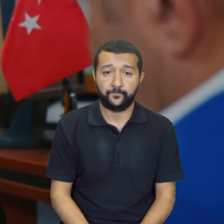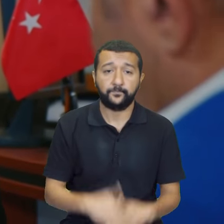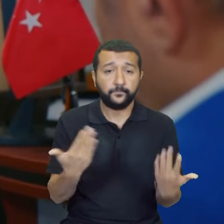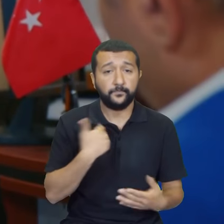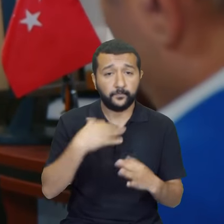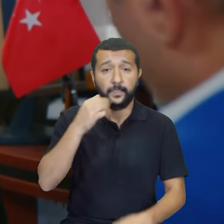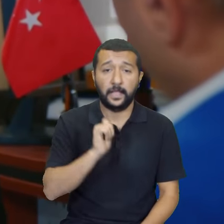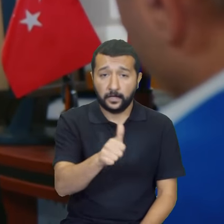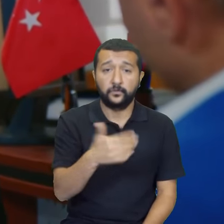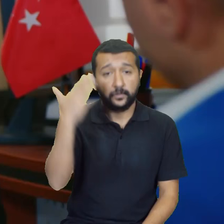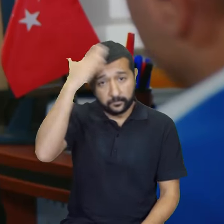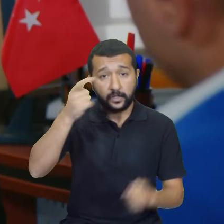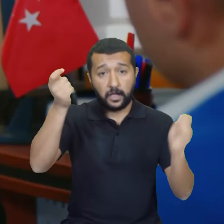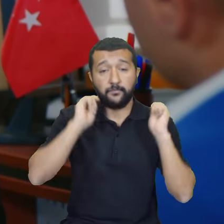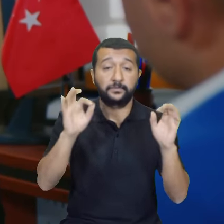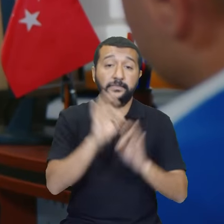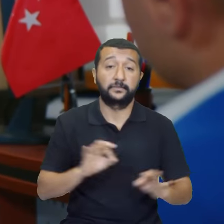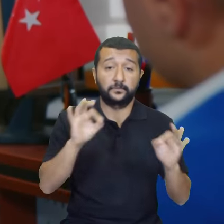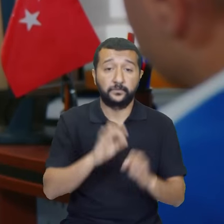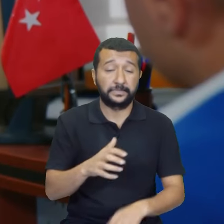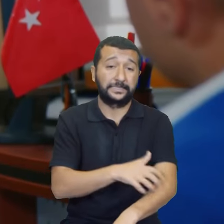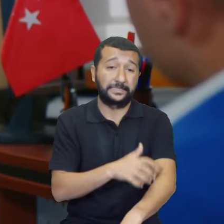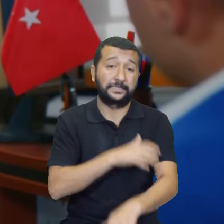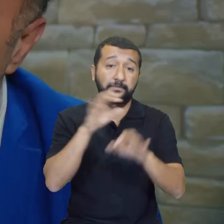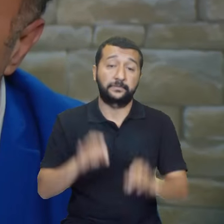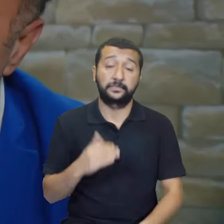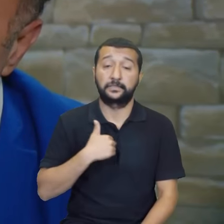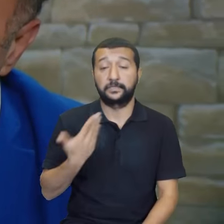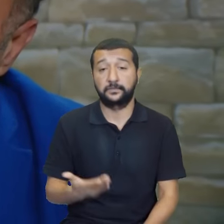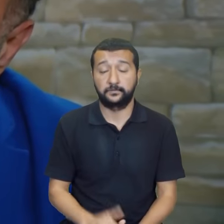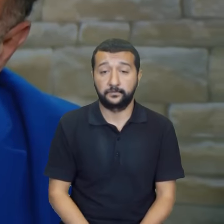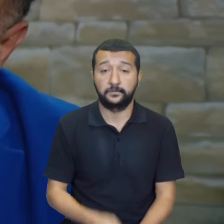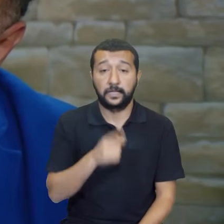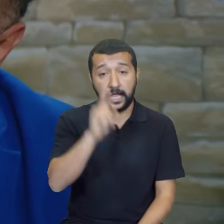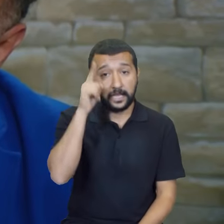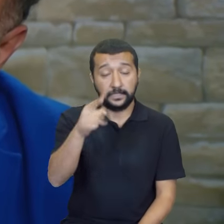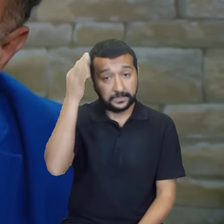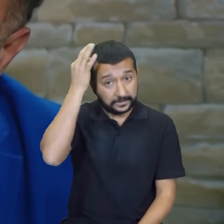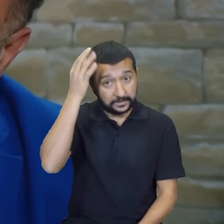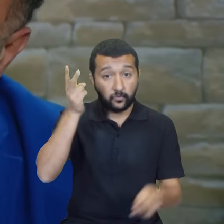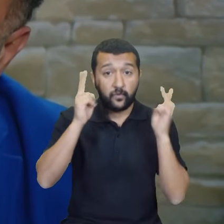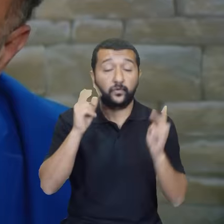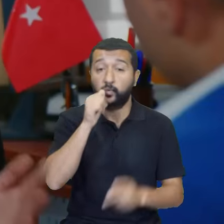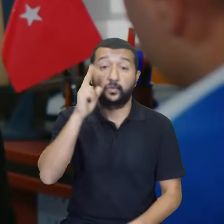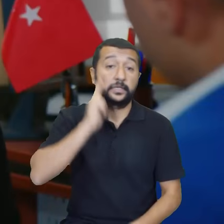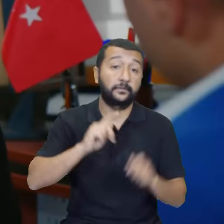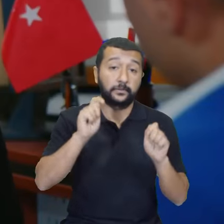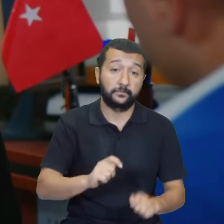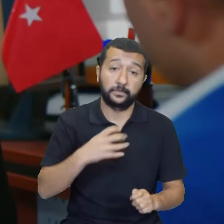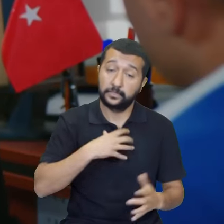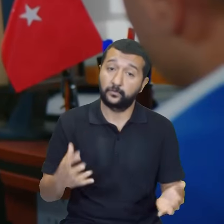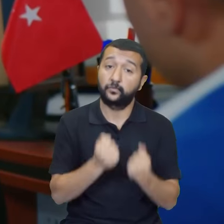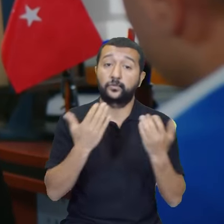Ya ben de kaç gündür banyo yapamadım. Uyuz oldum böyle kaşınmaktan. Allah'tan saçlarımı kuaförde yıkıyorum da bir